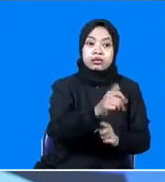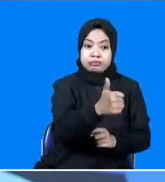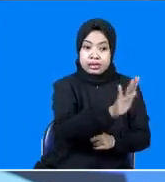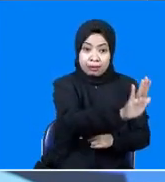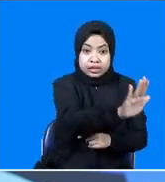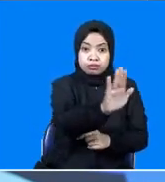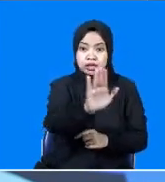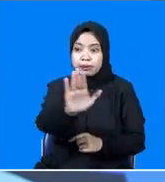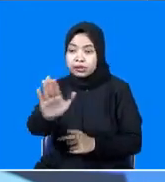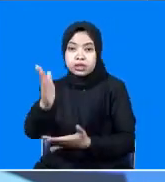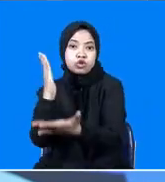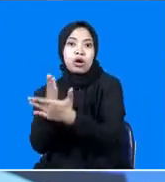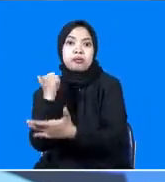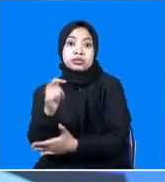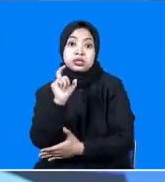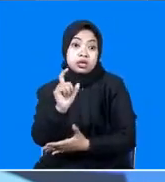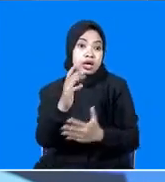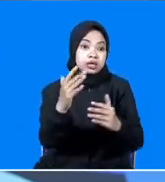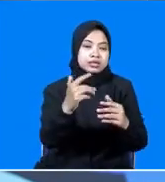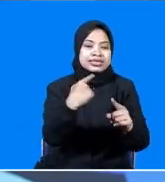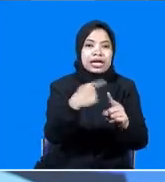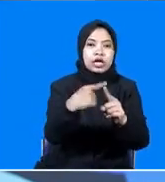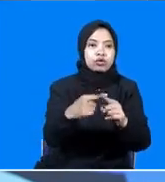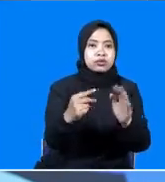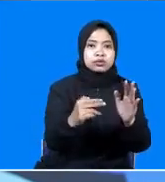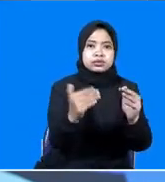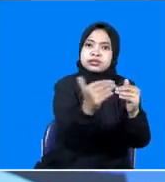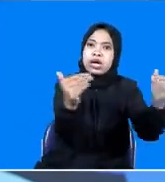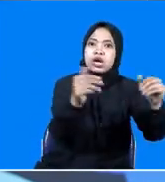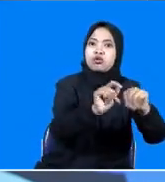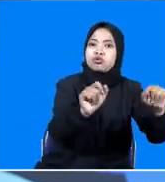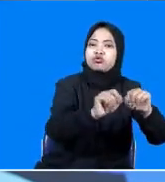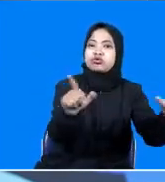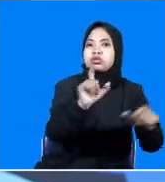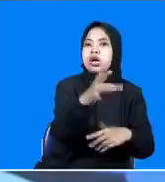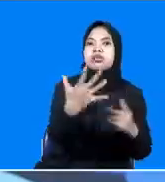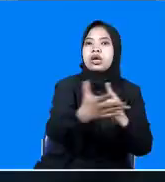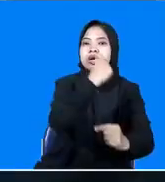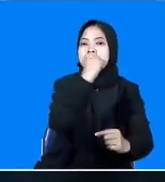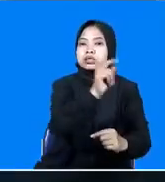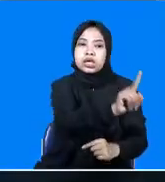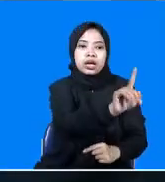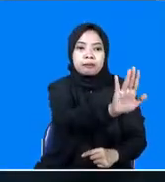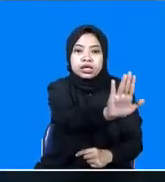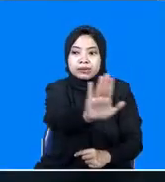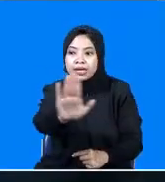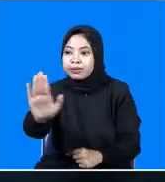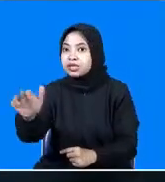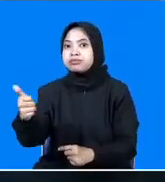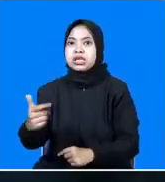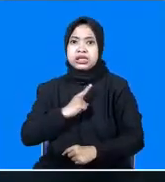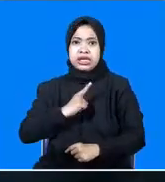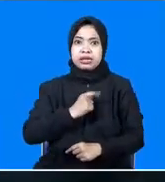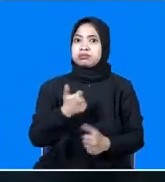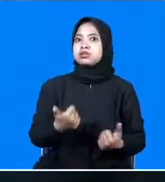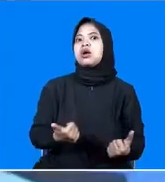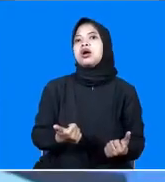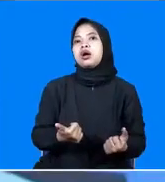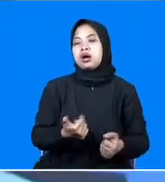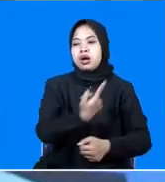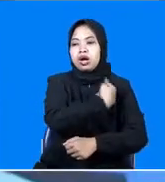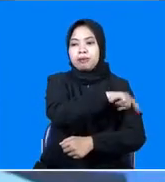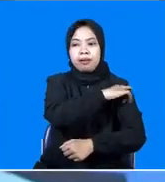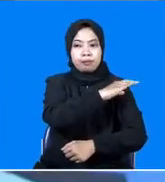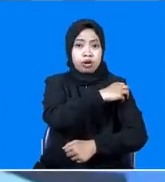menentukan Gimana caranya mereka mengukur standar kelulusan pencapaian mereka Jadi sekarang Bapak Ibu Kompetensi